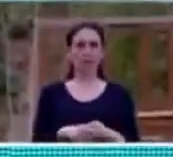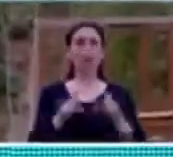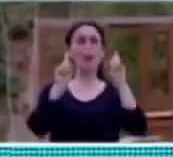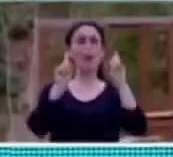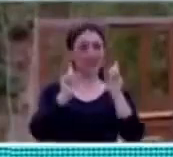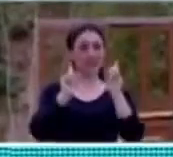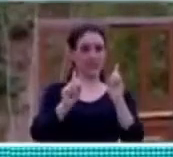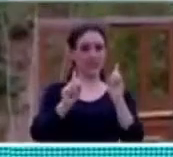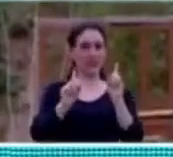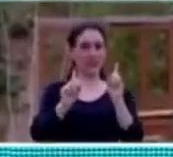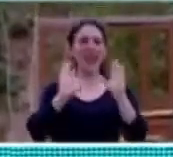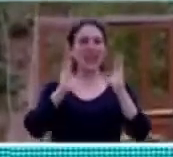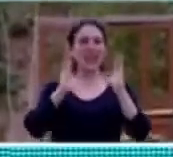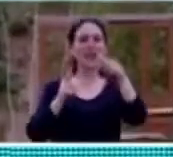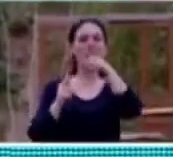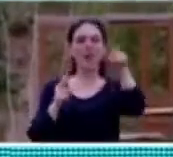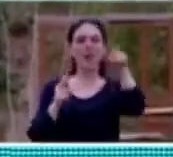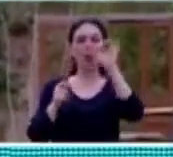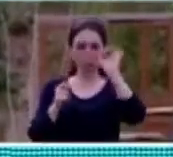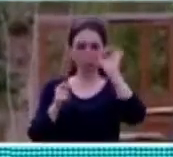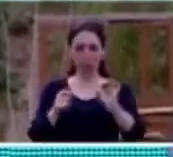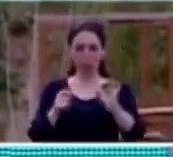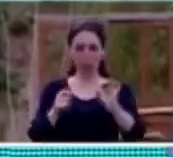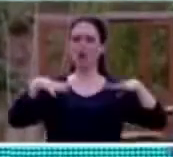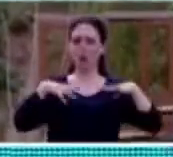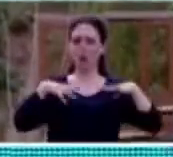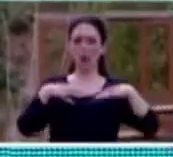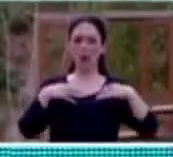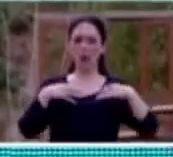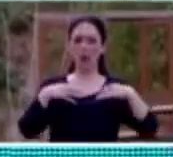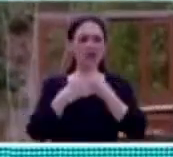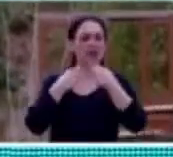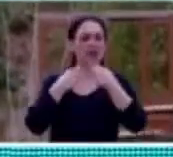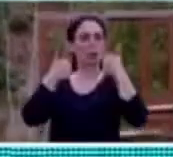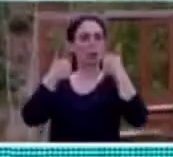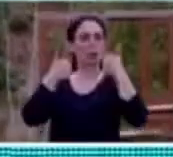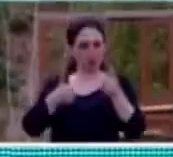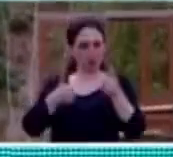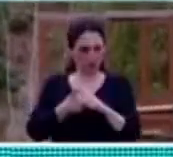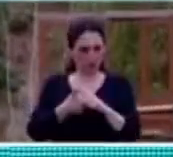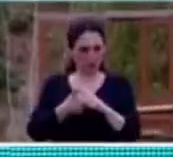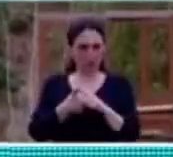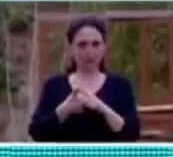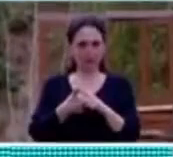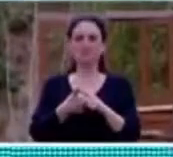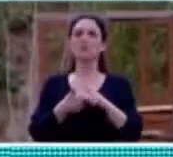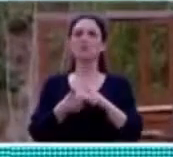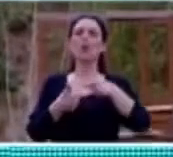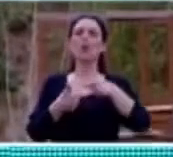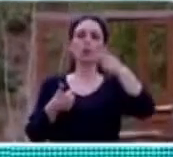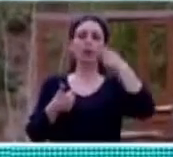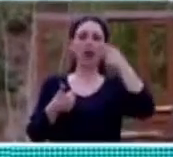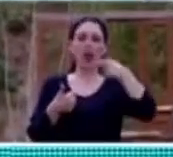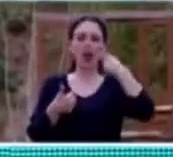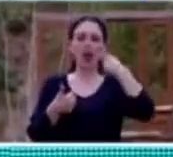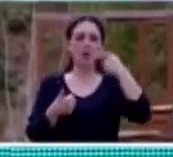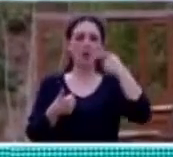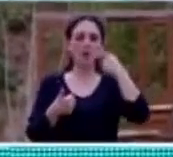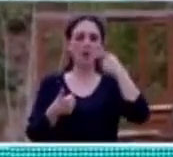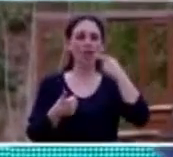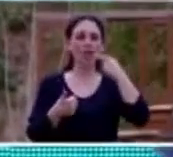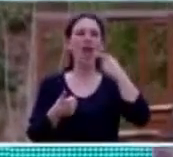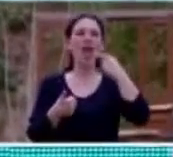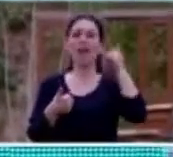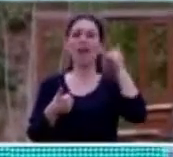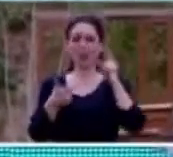أما إذا أردتم نوابا فصيحي اللسان يتكلمون لغة